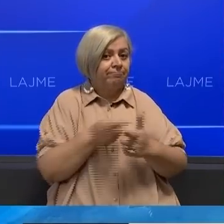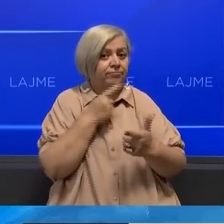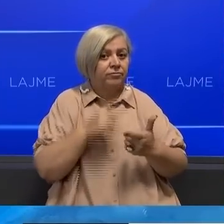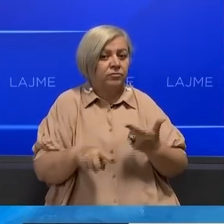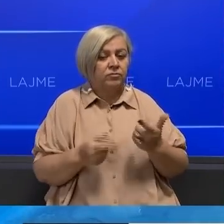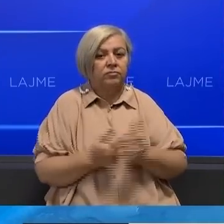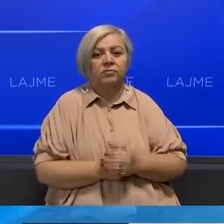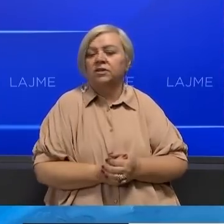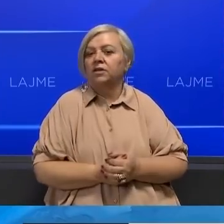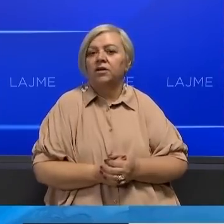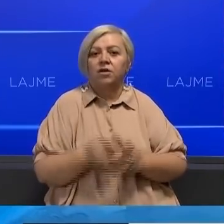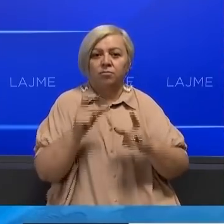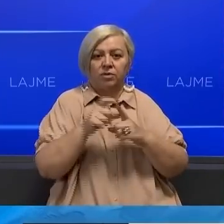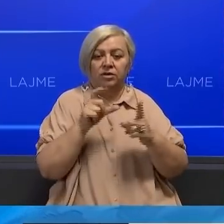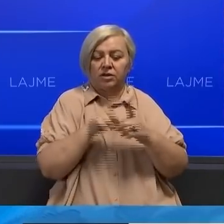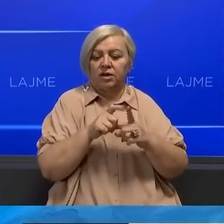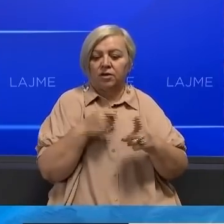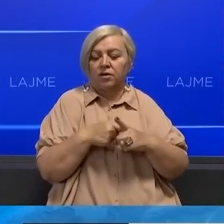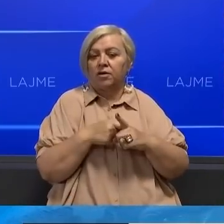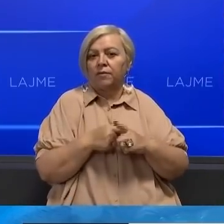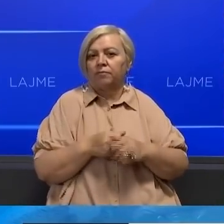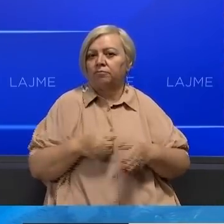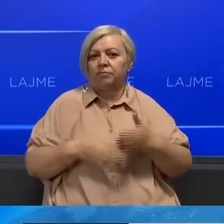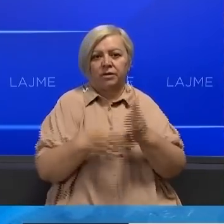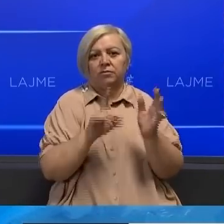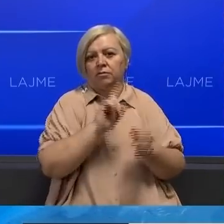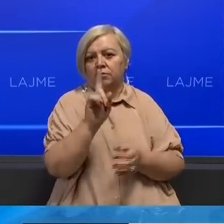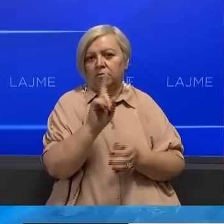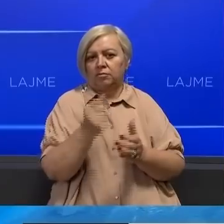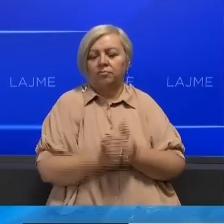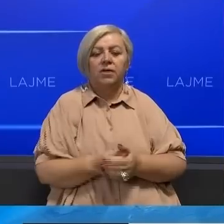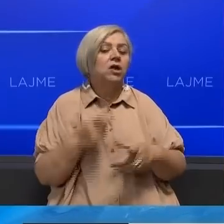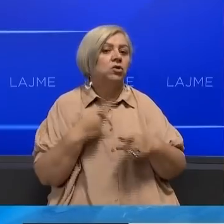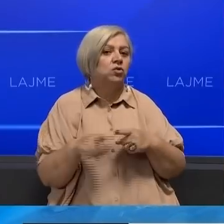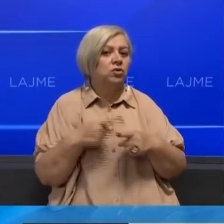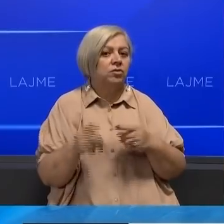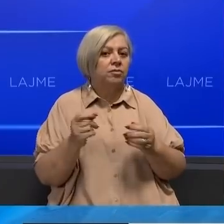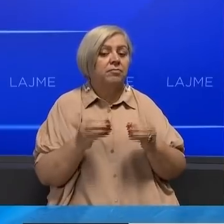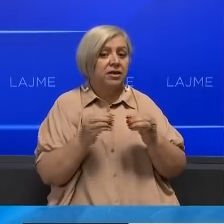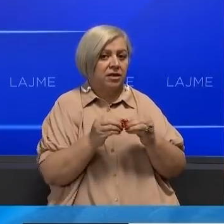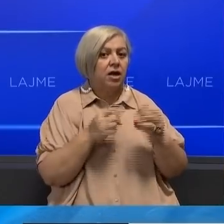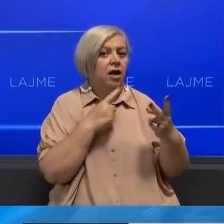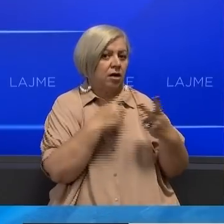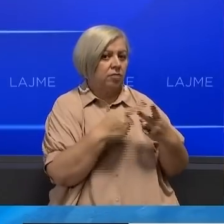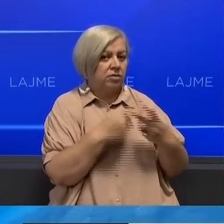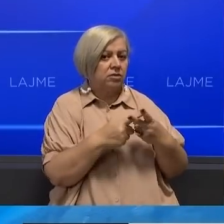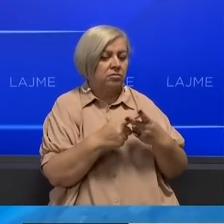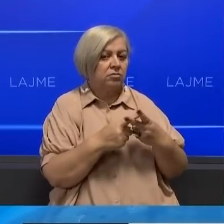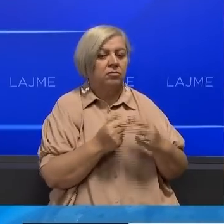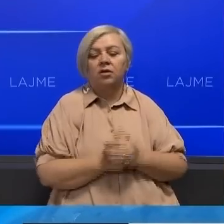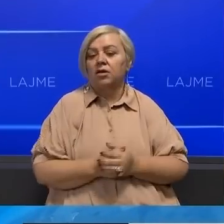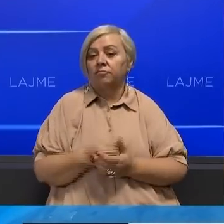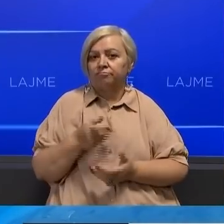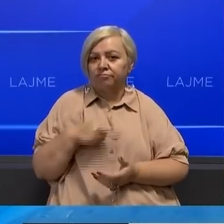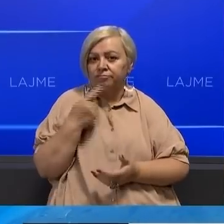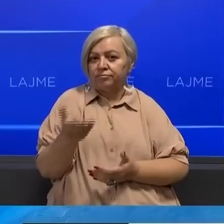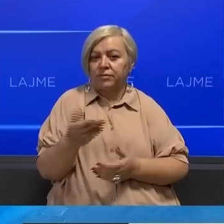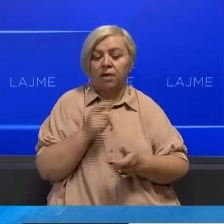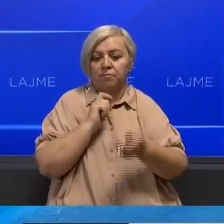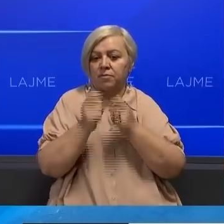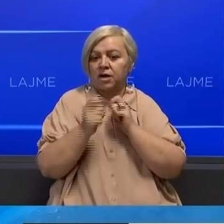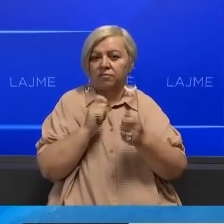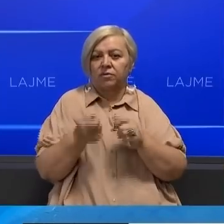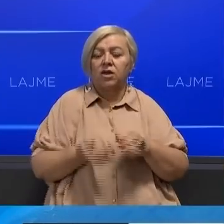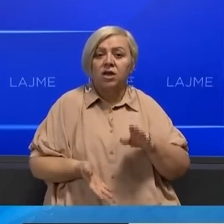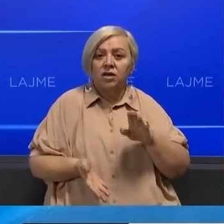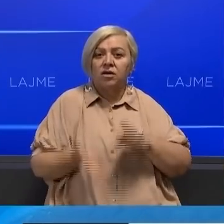madhe opozitare, PDK, nuk ofroi mbështetje. Në arsyetimin e Bedri Hamzës nga ky subjekt politik, thuhet se me këto marrëveshje do